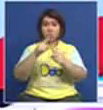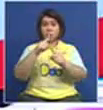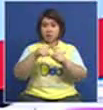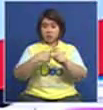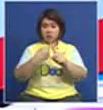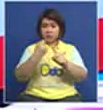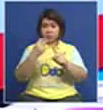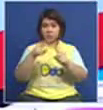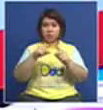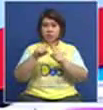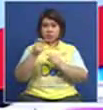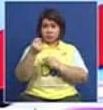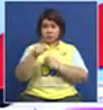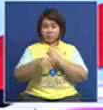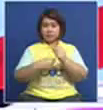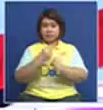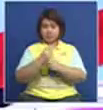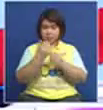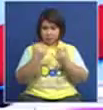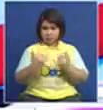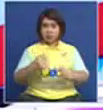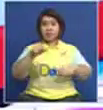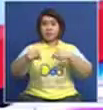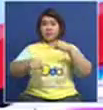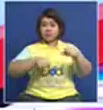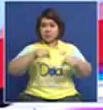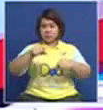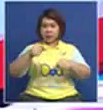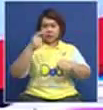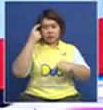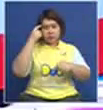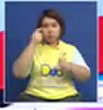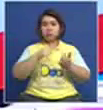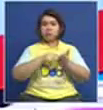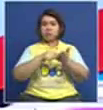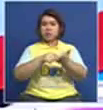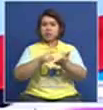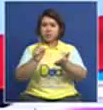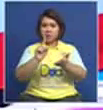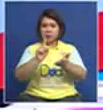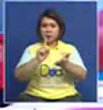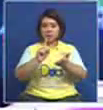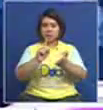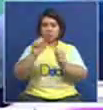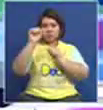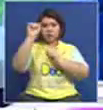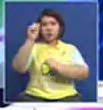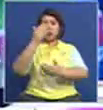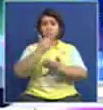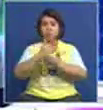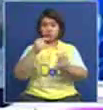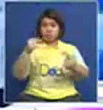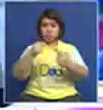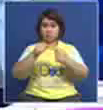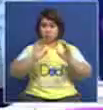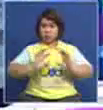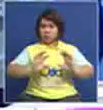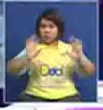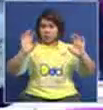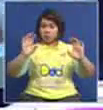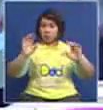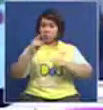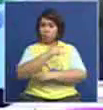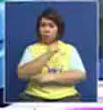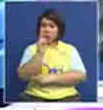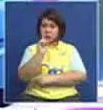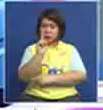คมนี้นะคะหลายฝ่ายเองก็บอกว่าจะมีการเสนอในเรื่องของการประกาศให้เป็นวันหยุดราชการหรือไม่นะคะเพราะเป็นวันศุกร์ด้วยล่าสุ